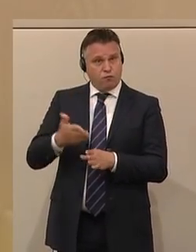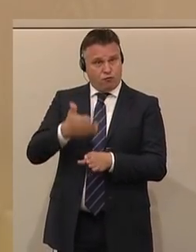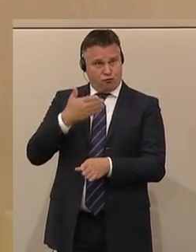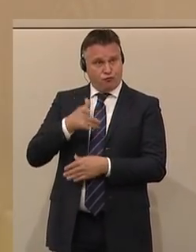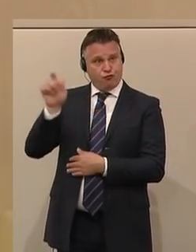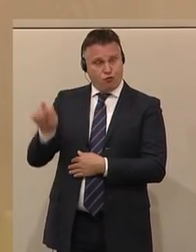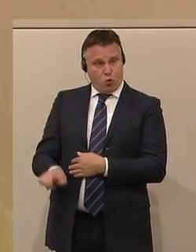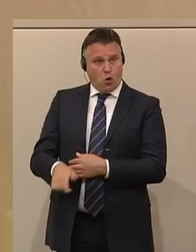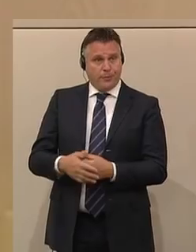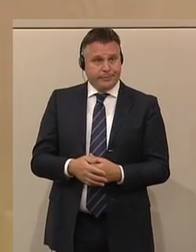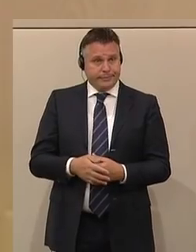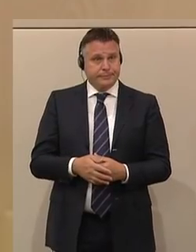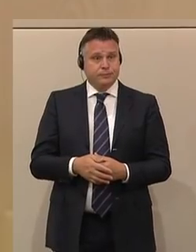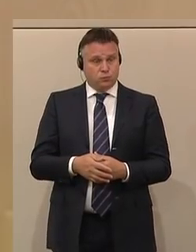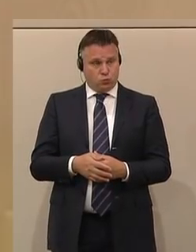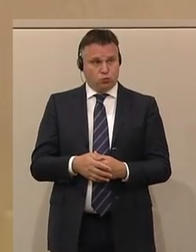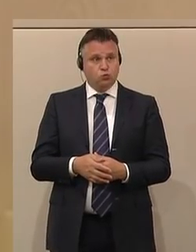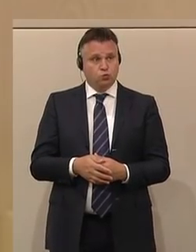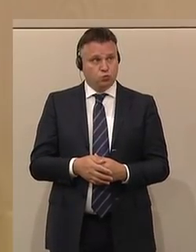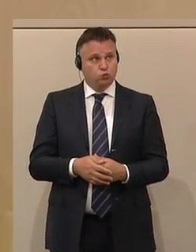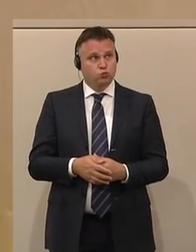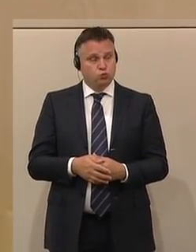selbst aus dem Munde eines